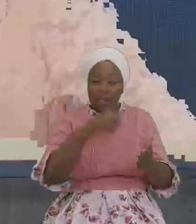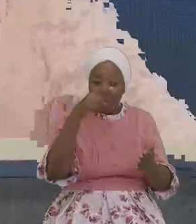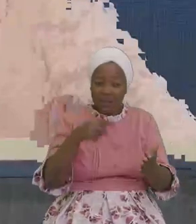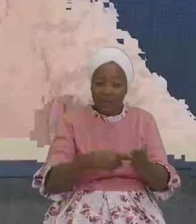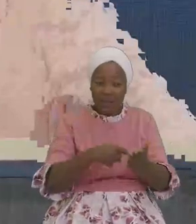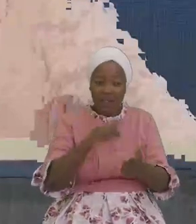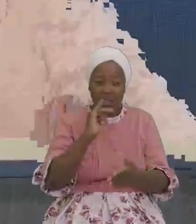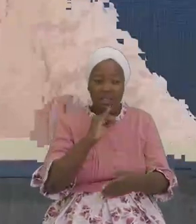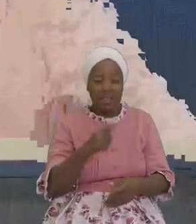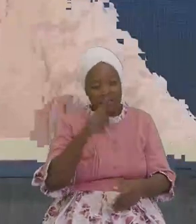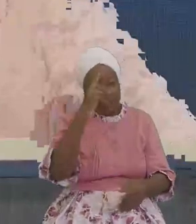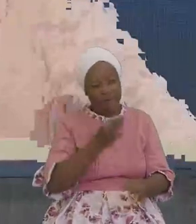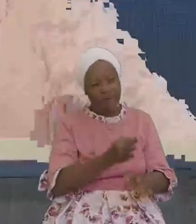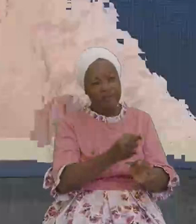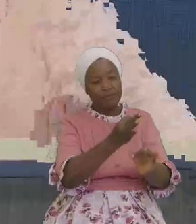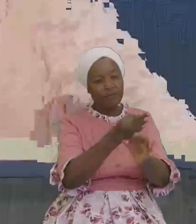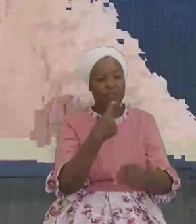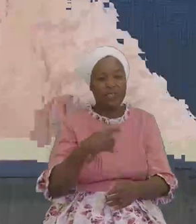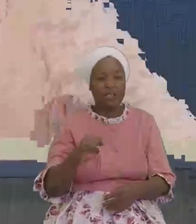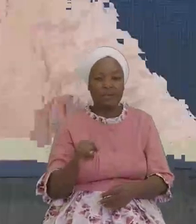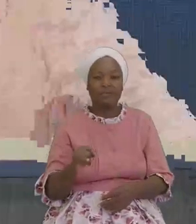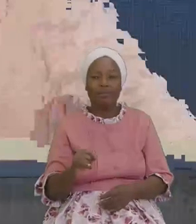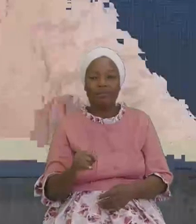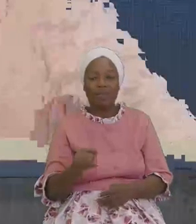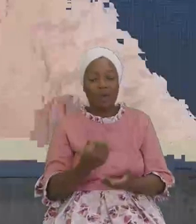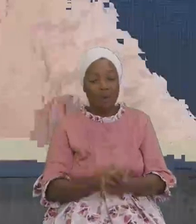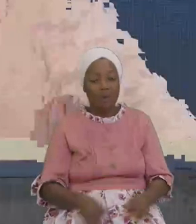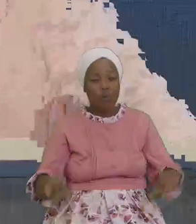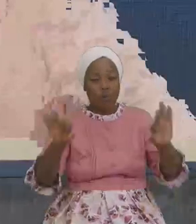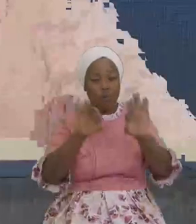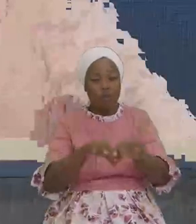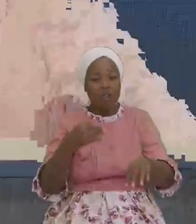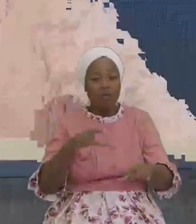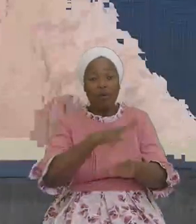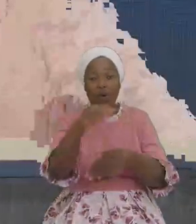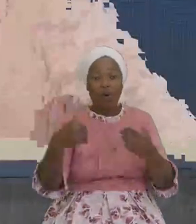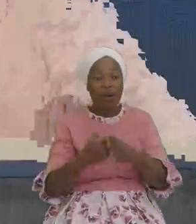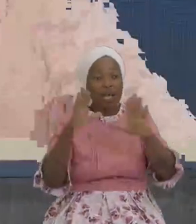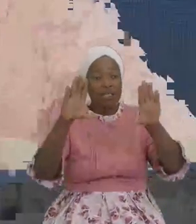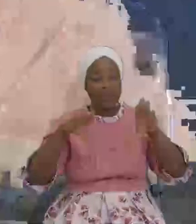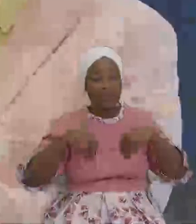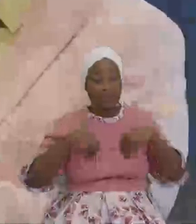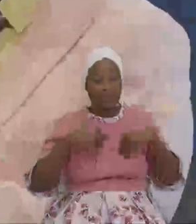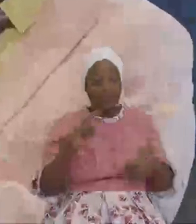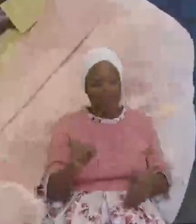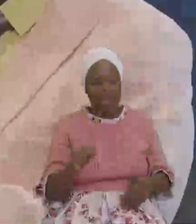Ça, c'est une parole certaine et digne d'être reçue.